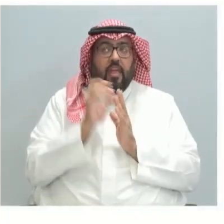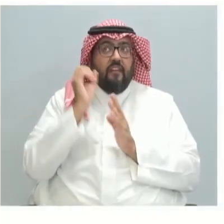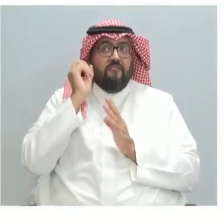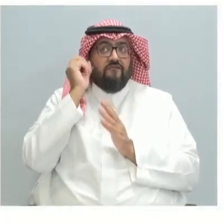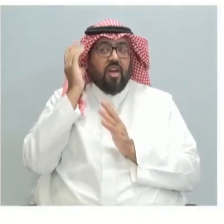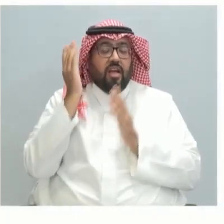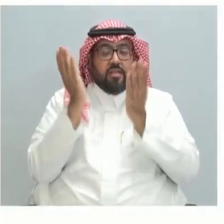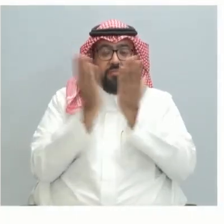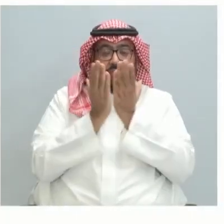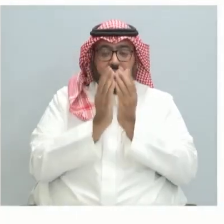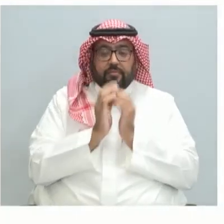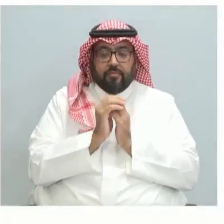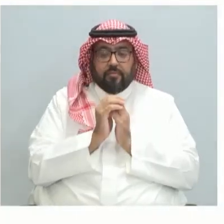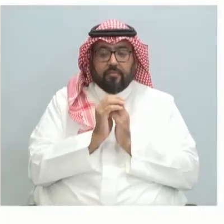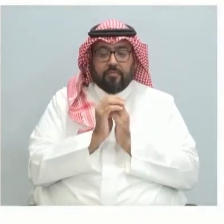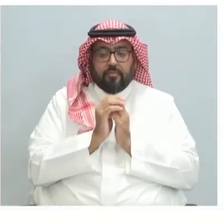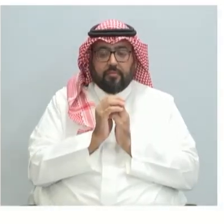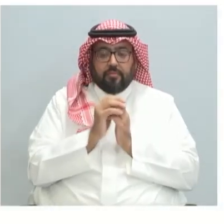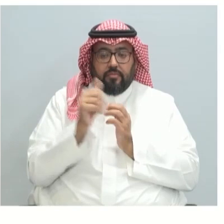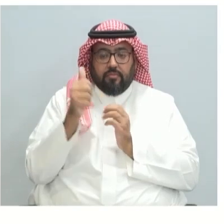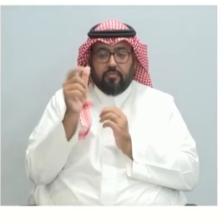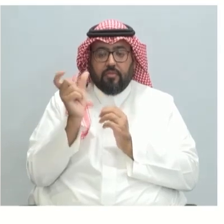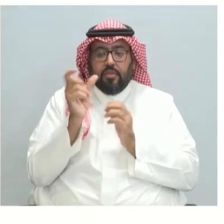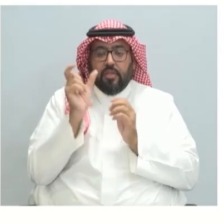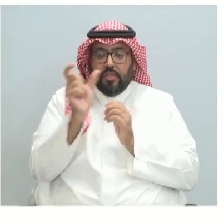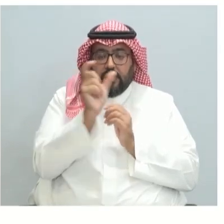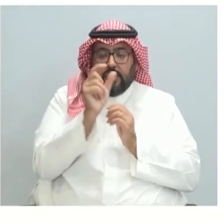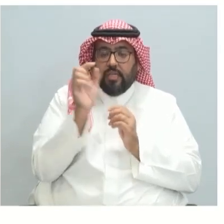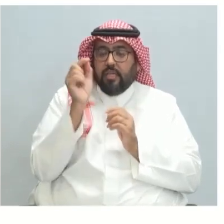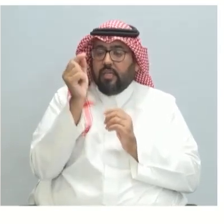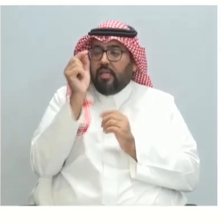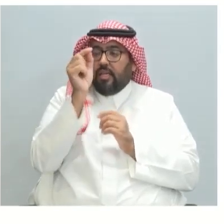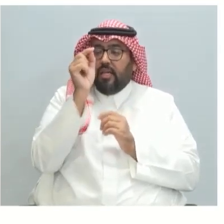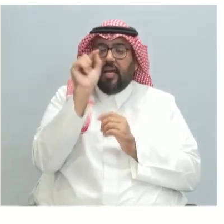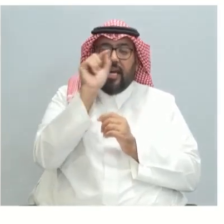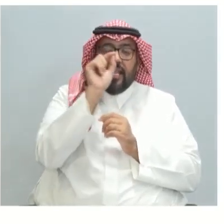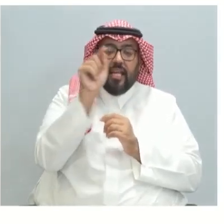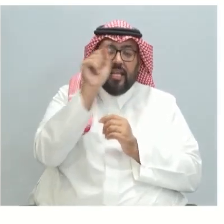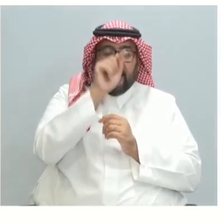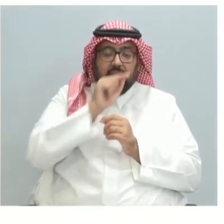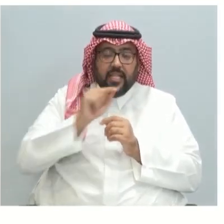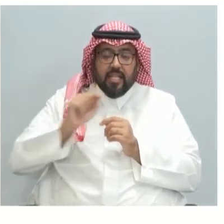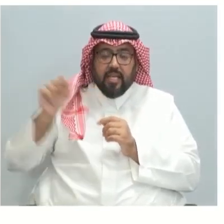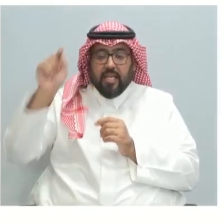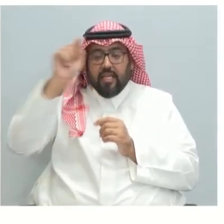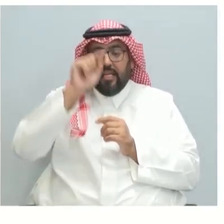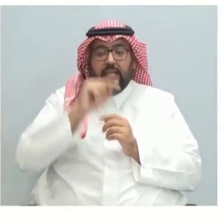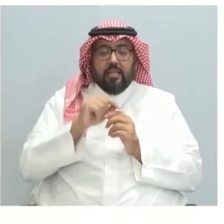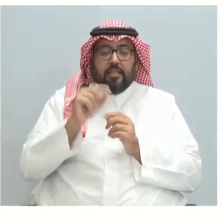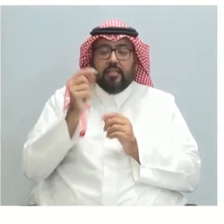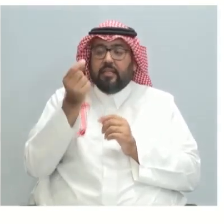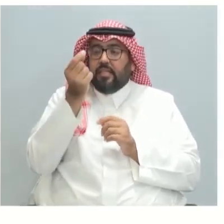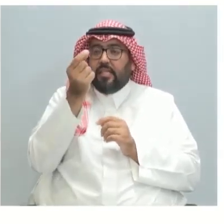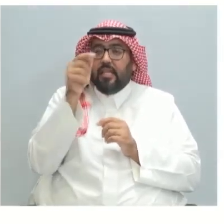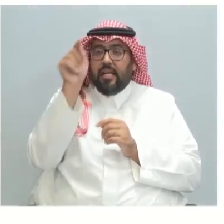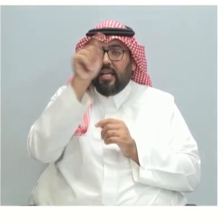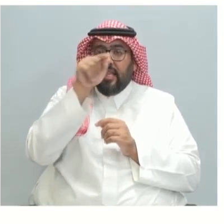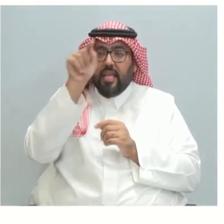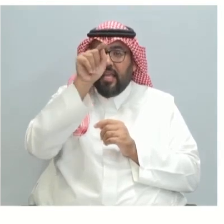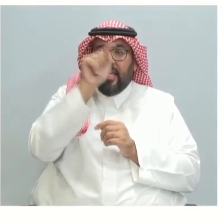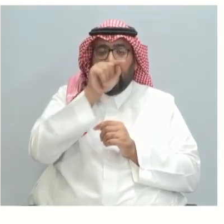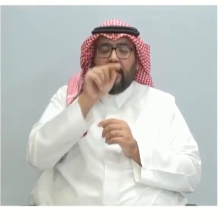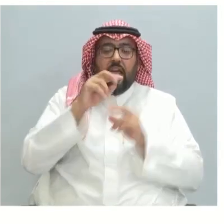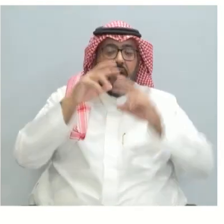فكره الدرس انشر قطاعات دائريه وافسرها اذا فكره درسنا انشئ قطاعات دائريه